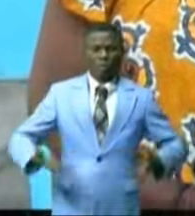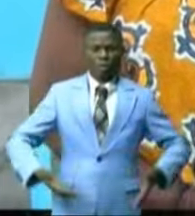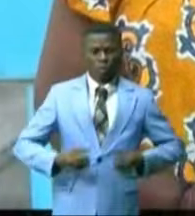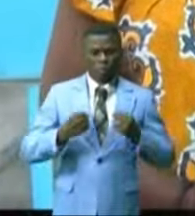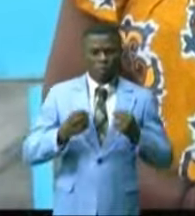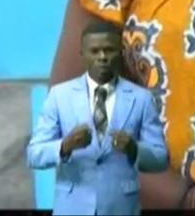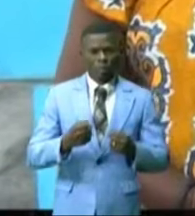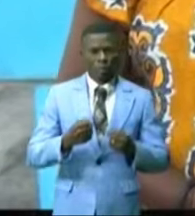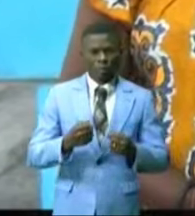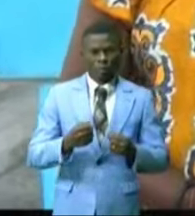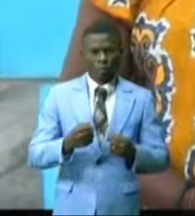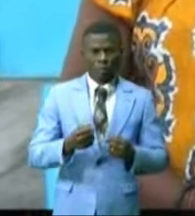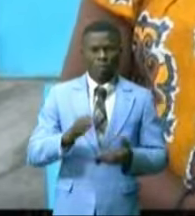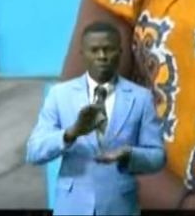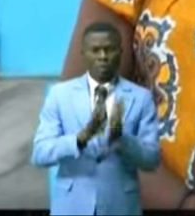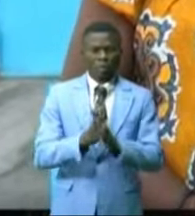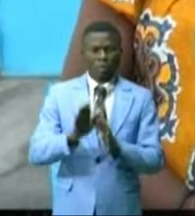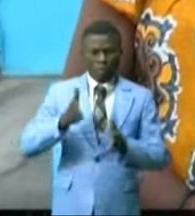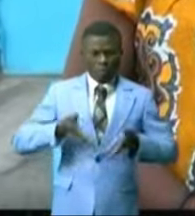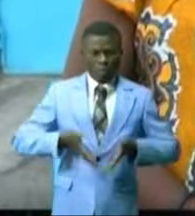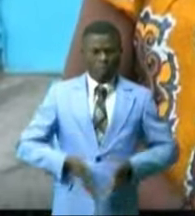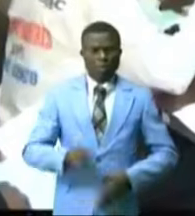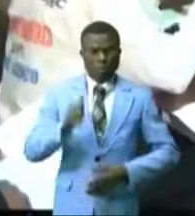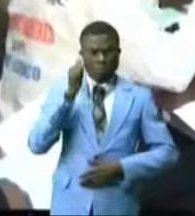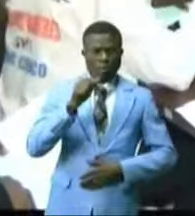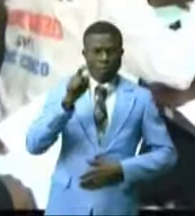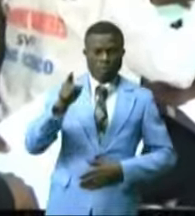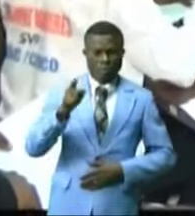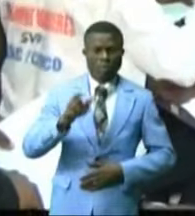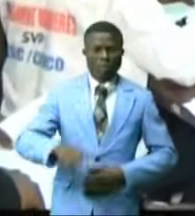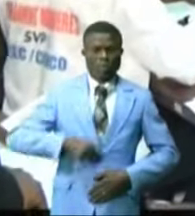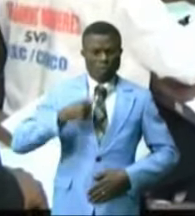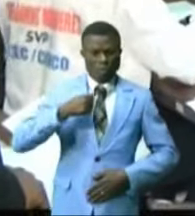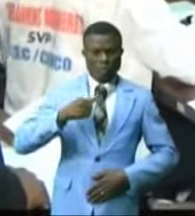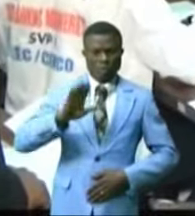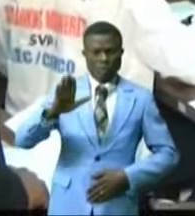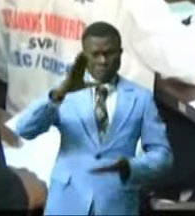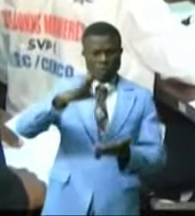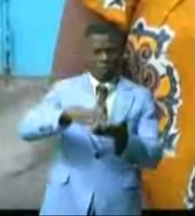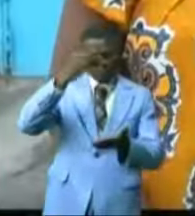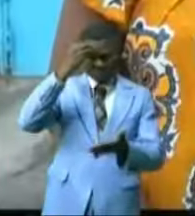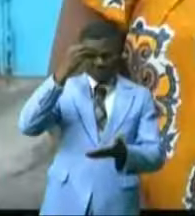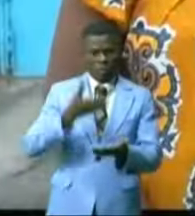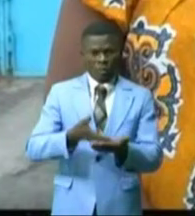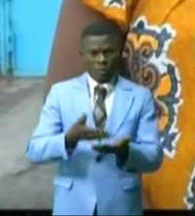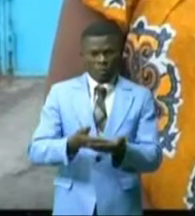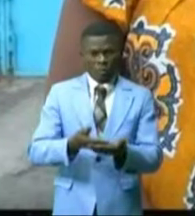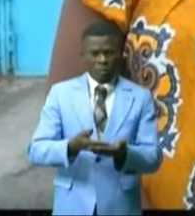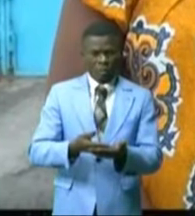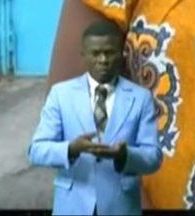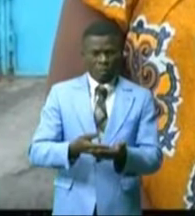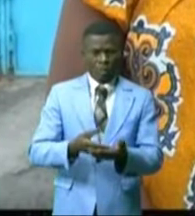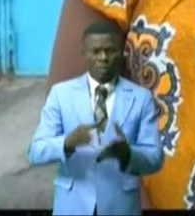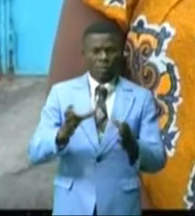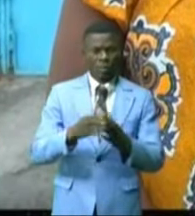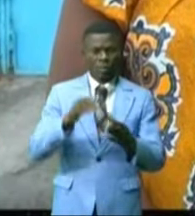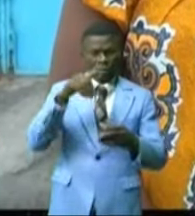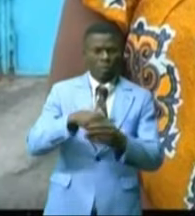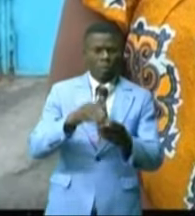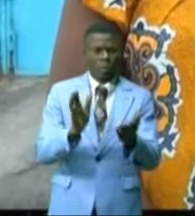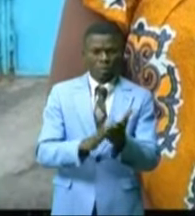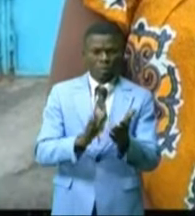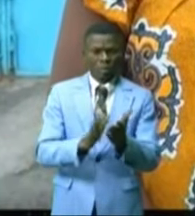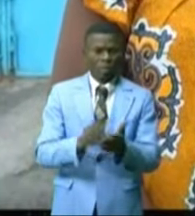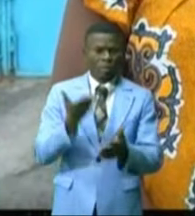heureuse d'être sa fille et je suis fière d'être son élève parce que c'était un maître d'école.